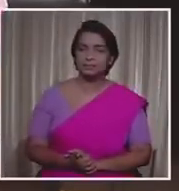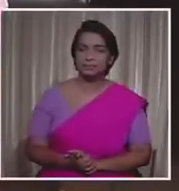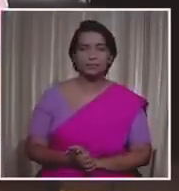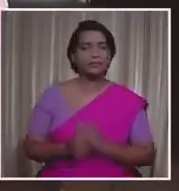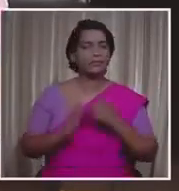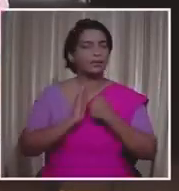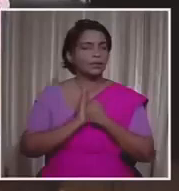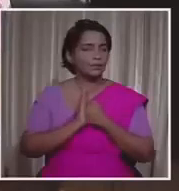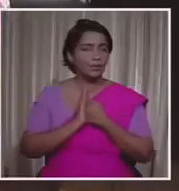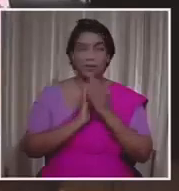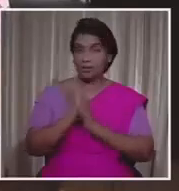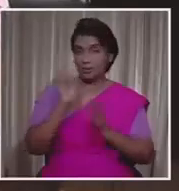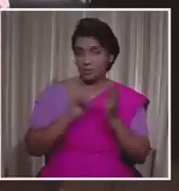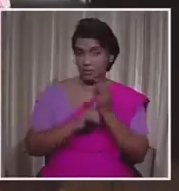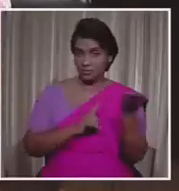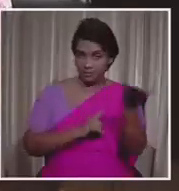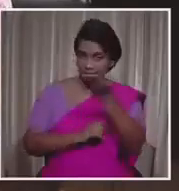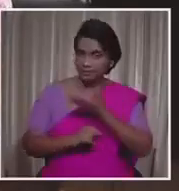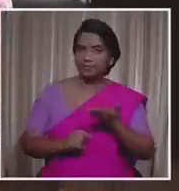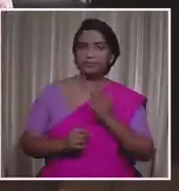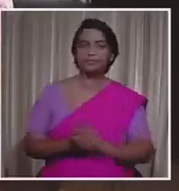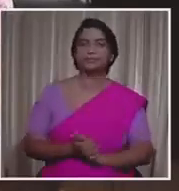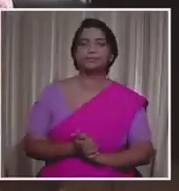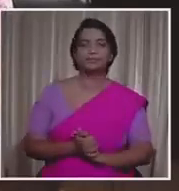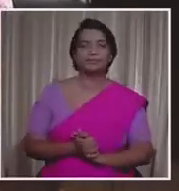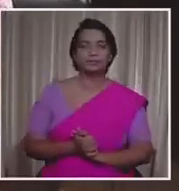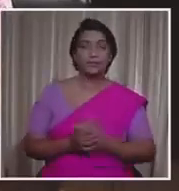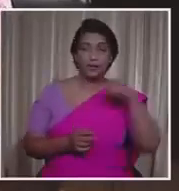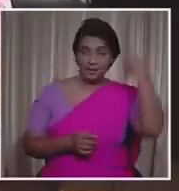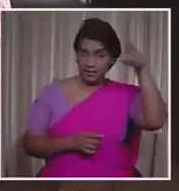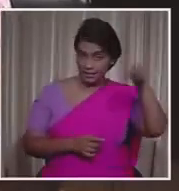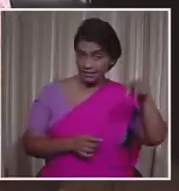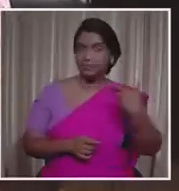ගරු මන්ත්‍රීතුමනි, මන්ත්‍රීවරුනි,